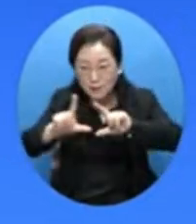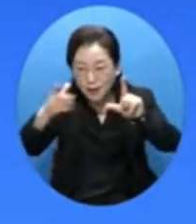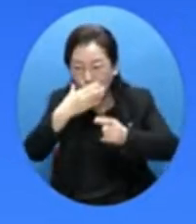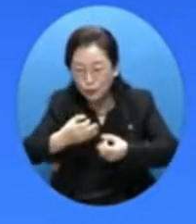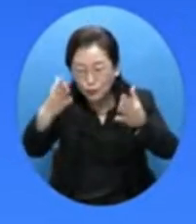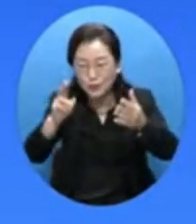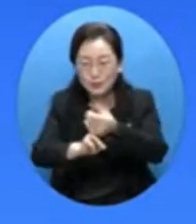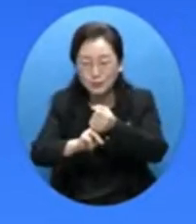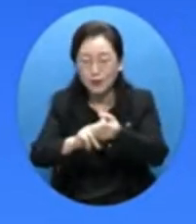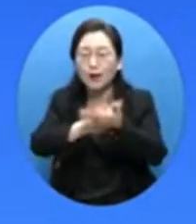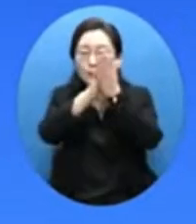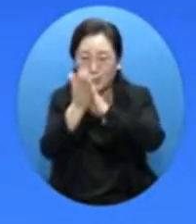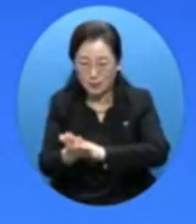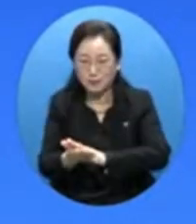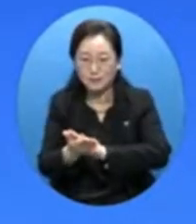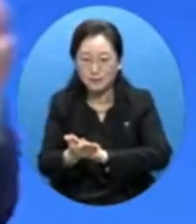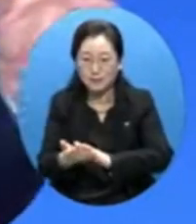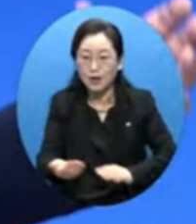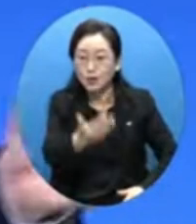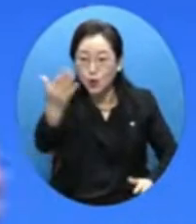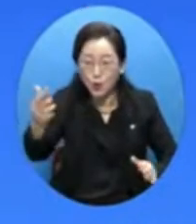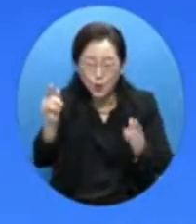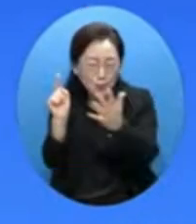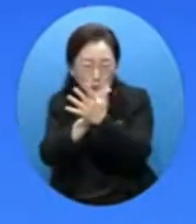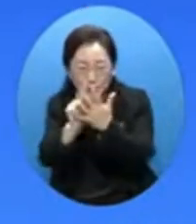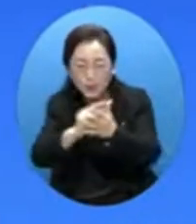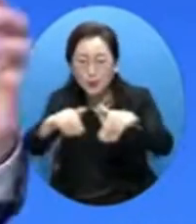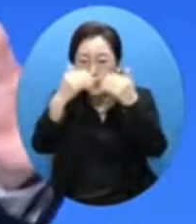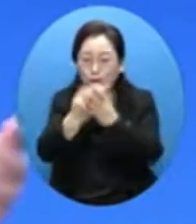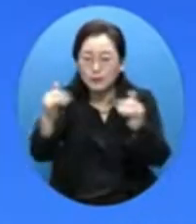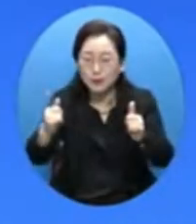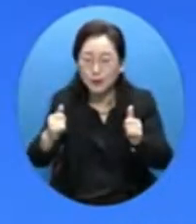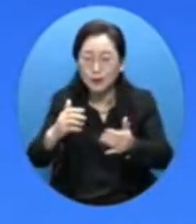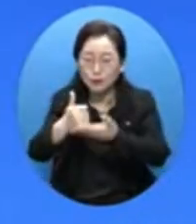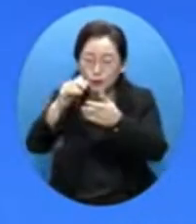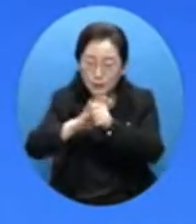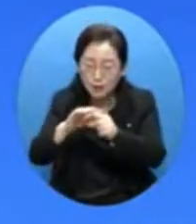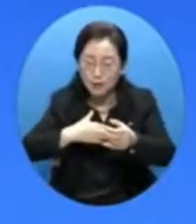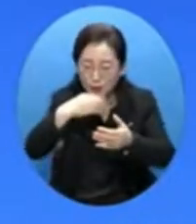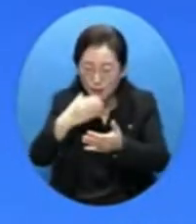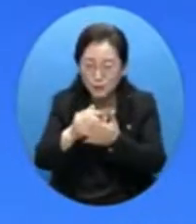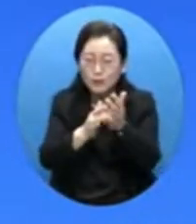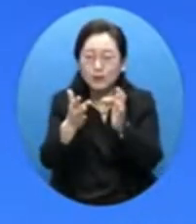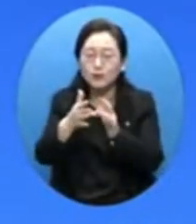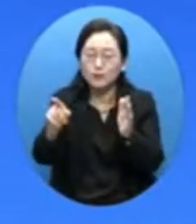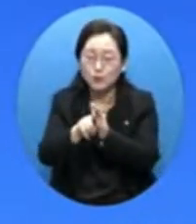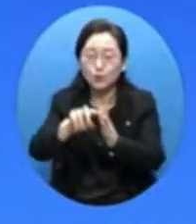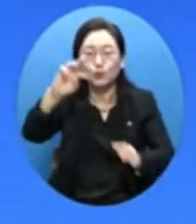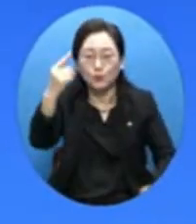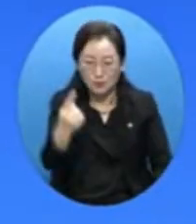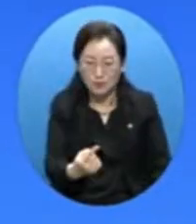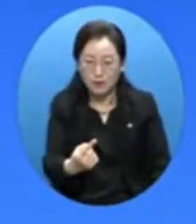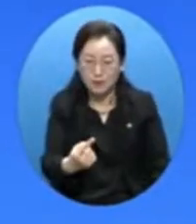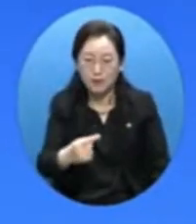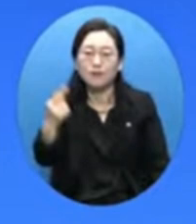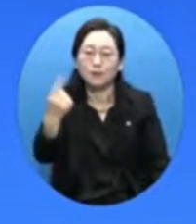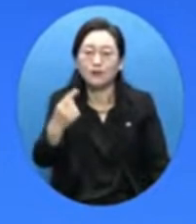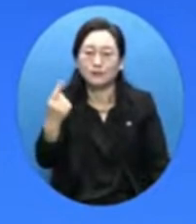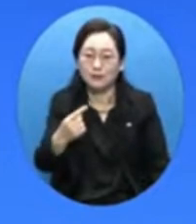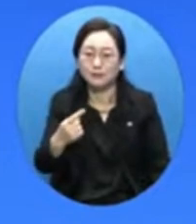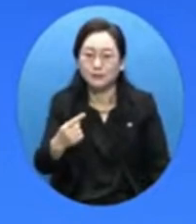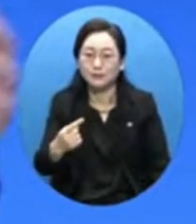날들로 변화될 것입니다. 여러분 만나는 모든 사람들이 주님의 사랑에 감동되어 예수 믿고 주님 앞에 돌아오는 날이 다가올게 될